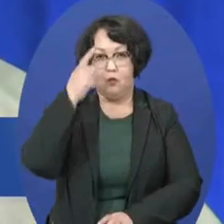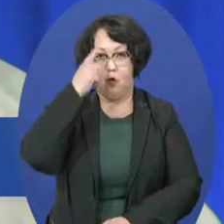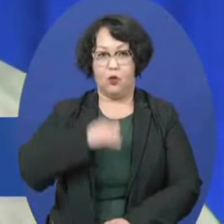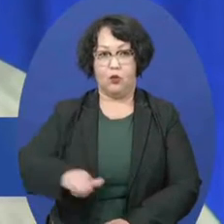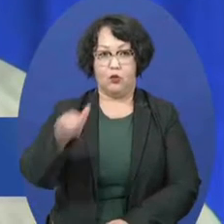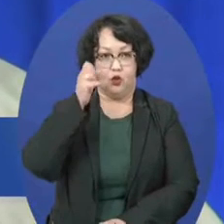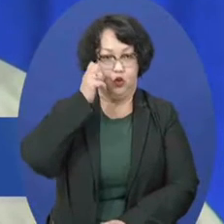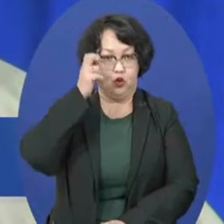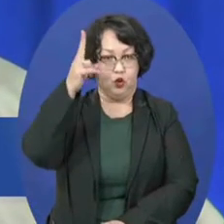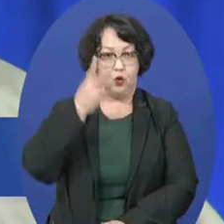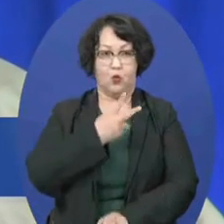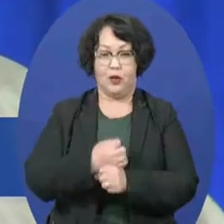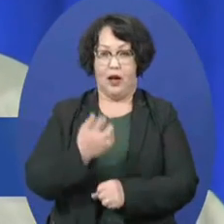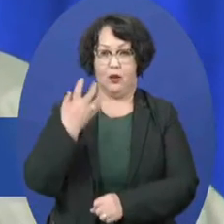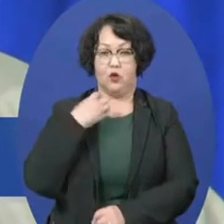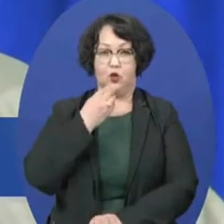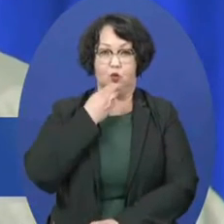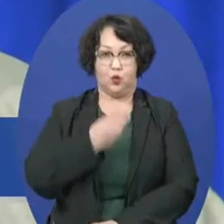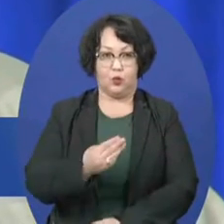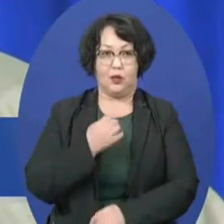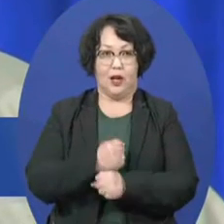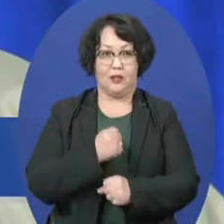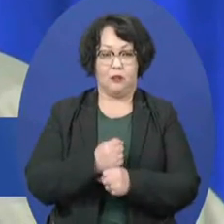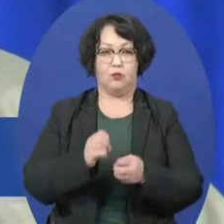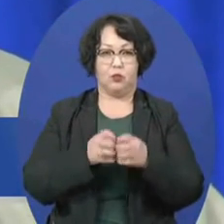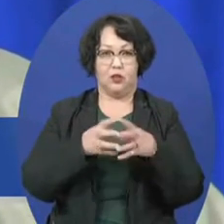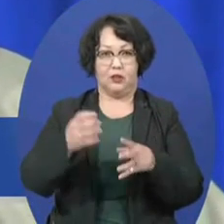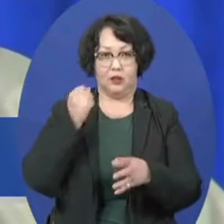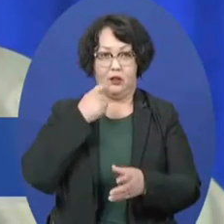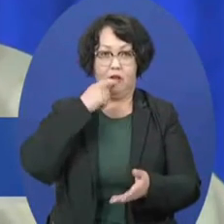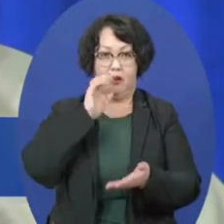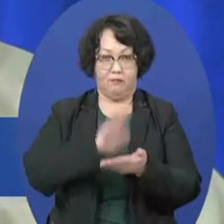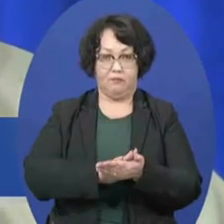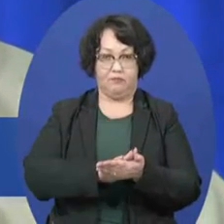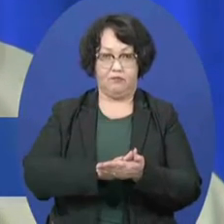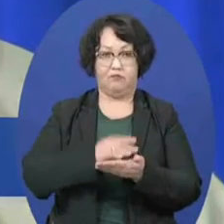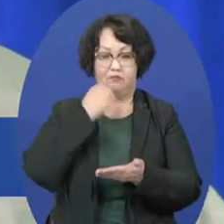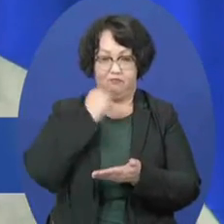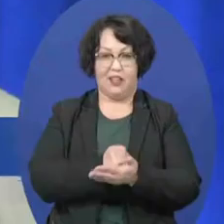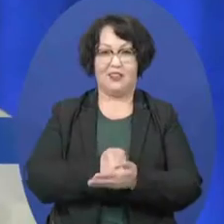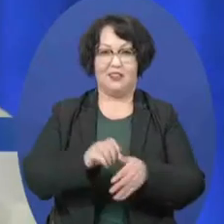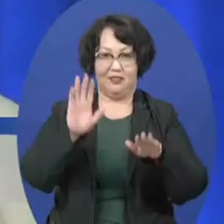Монгол улсын ерөнхийлөгчийн үүргийг шударгаар гүйцэтгэх батлан намраллаа.